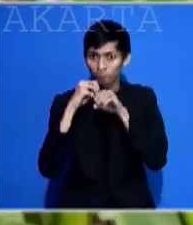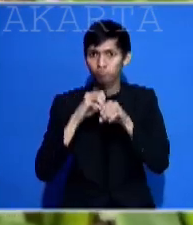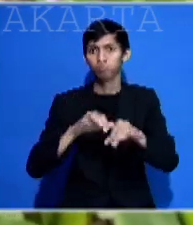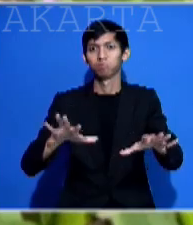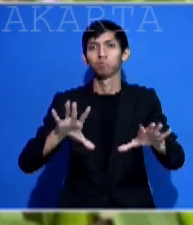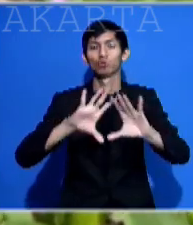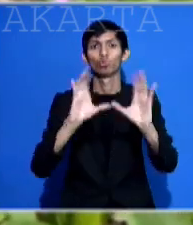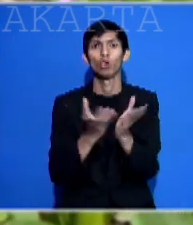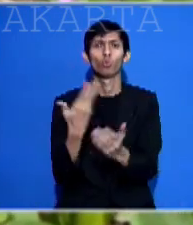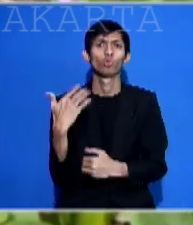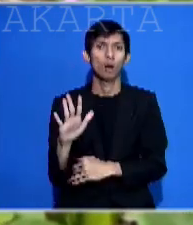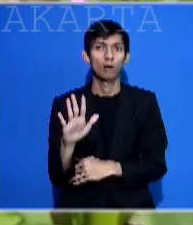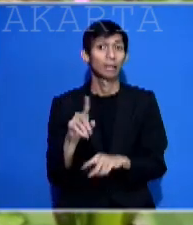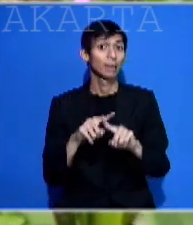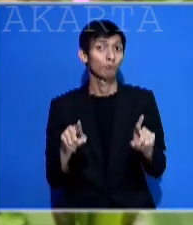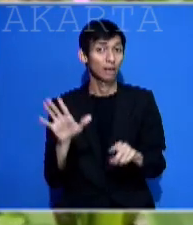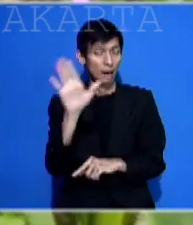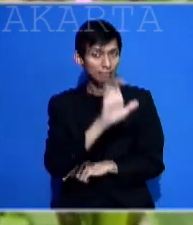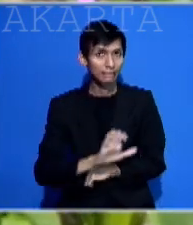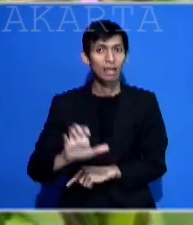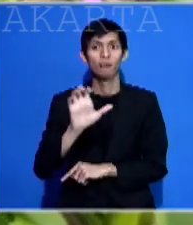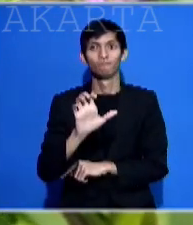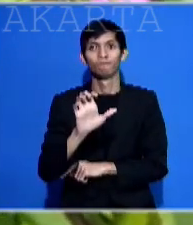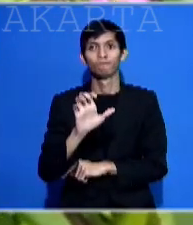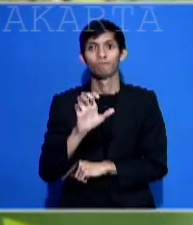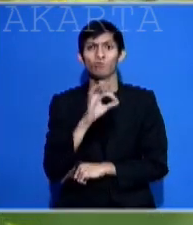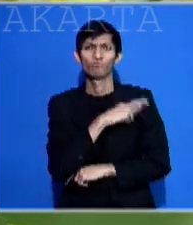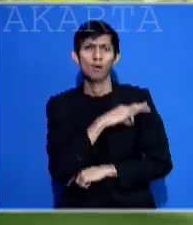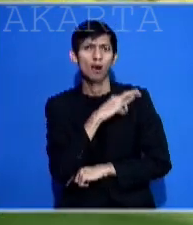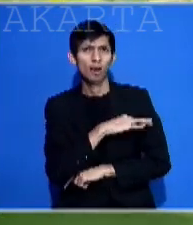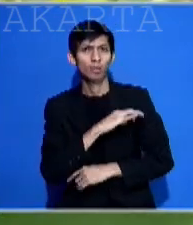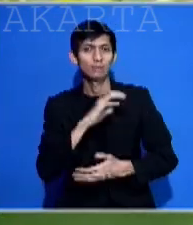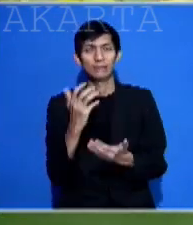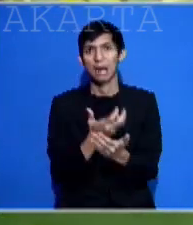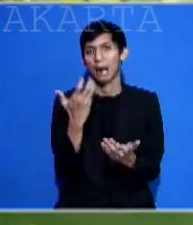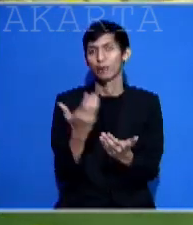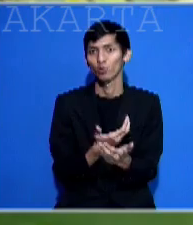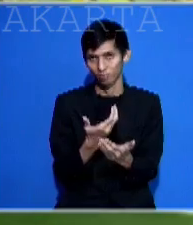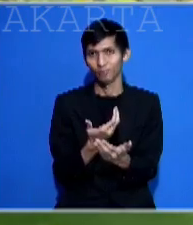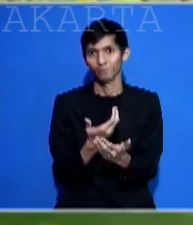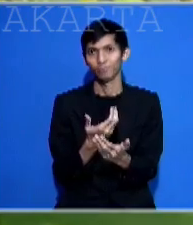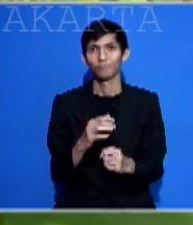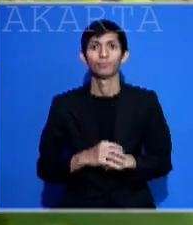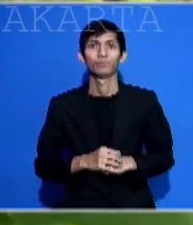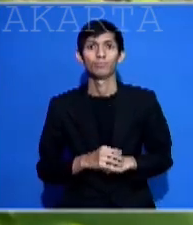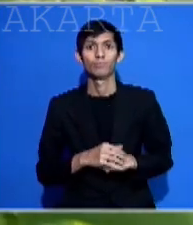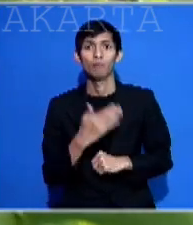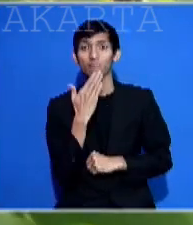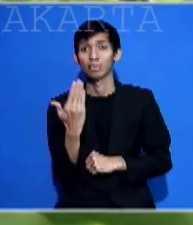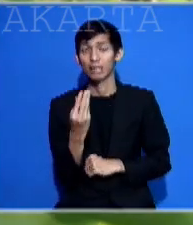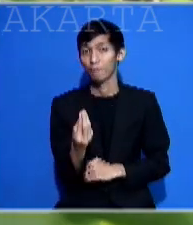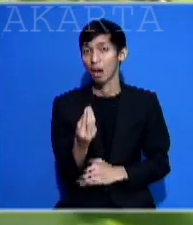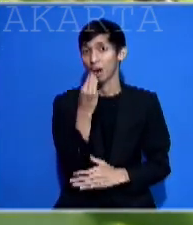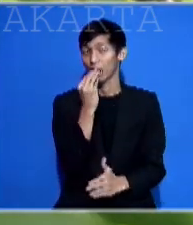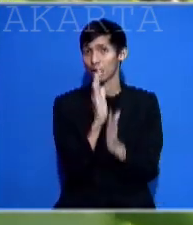lan namung ing laladan Asia kemawon taneman menika dipun mupangataken minangka janganan. Kajawi dipun dahar minangka lalapan seger menapa dene